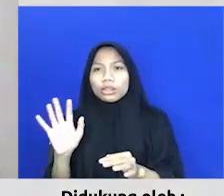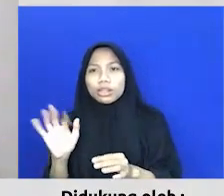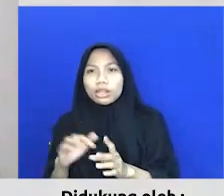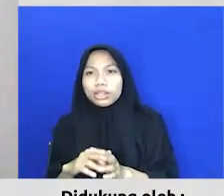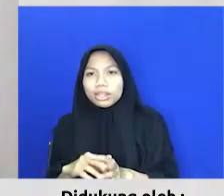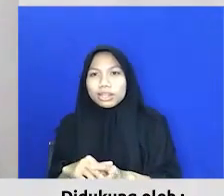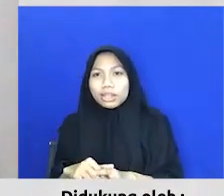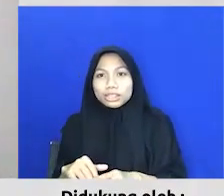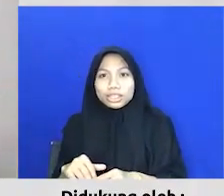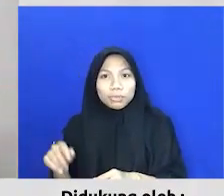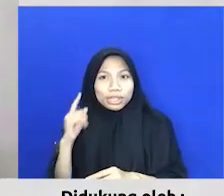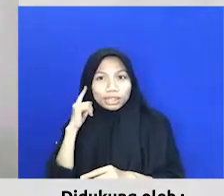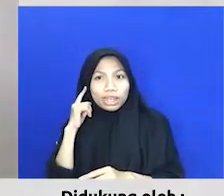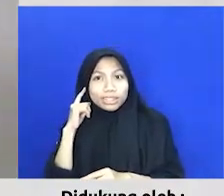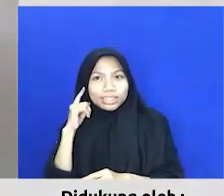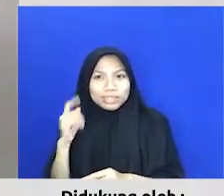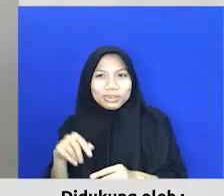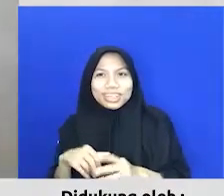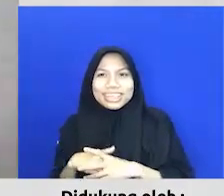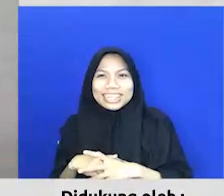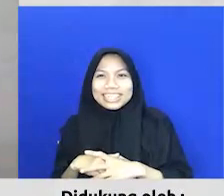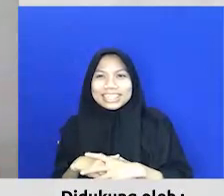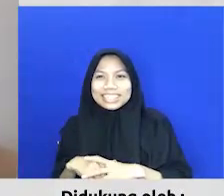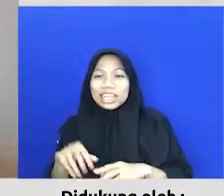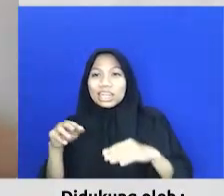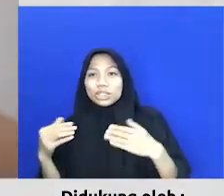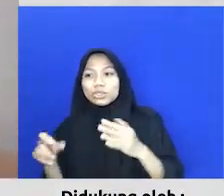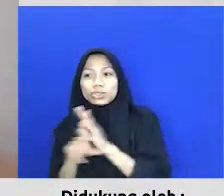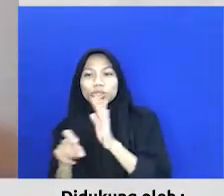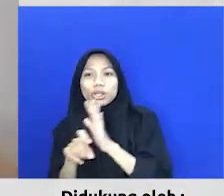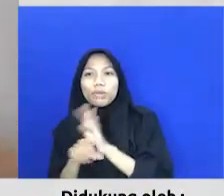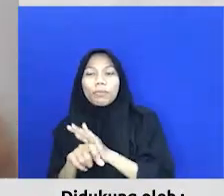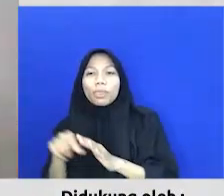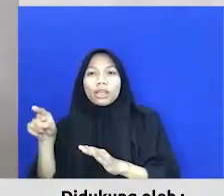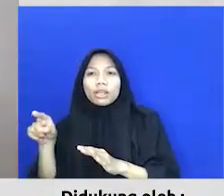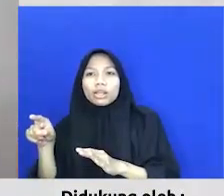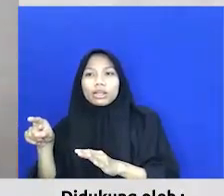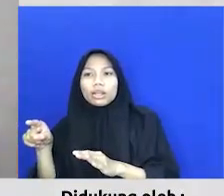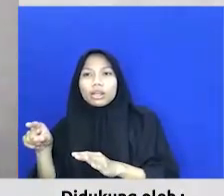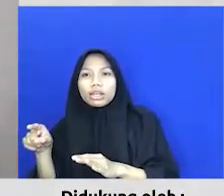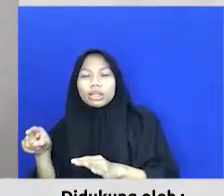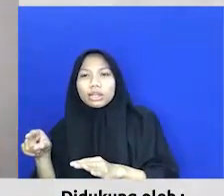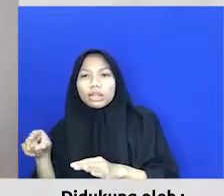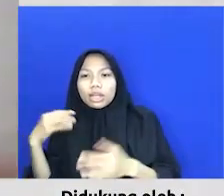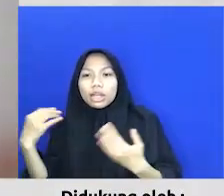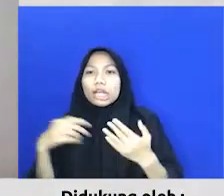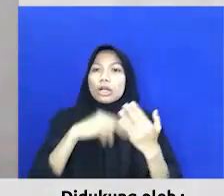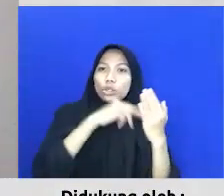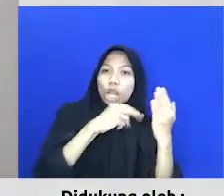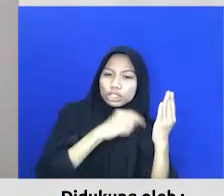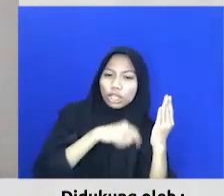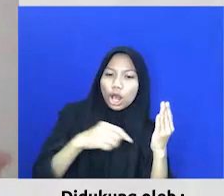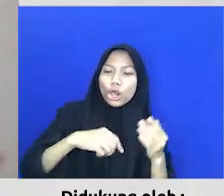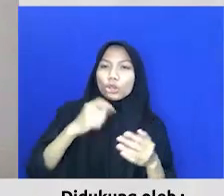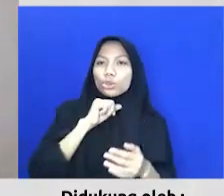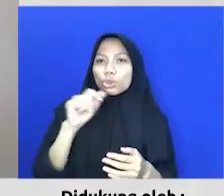Usmar memperlakukan itu, dan apalagi ketika melihat dia berusaha quote unquote gitu. Mungkin katanya Tiga Dara kan film Usmar